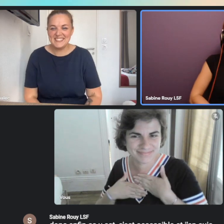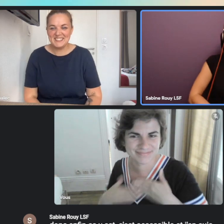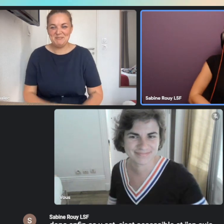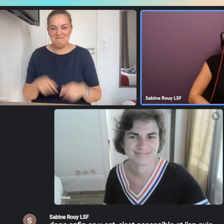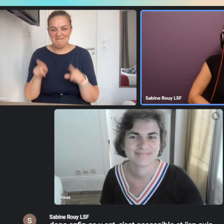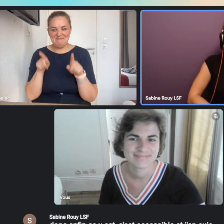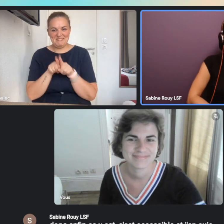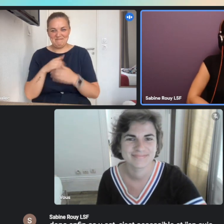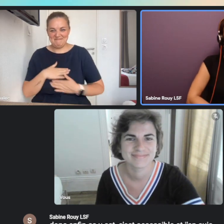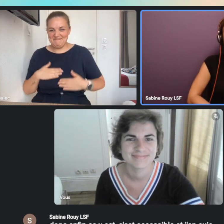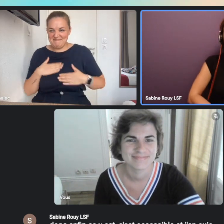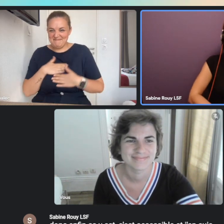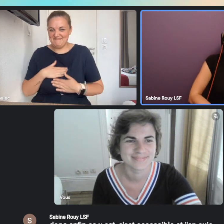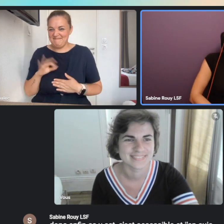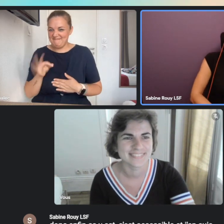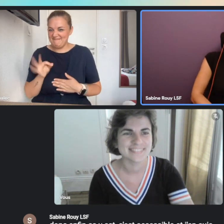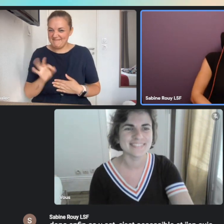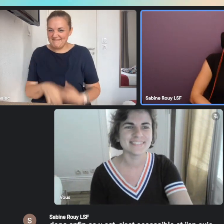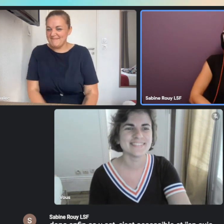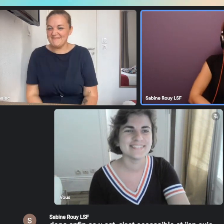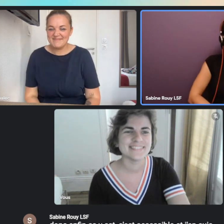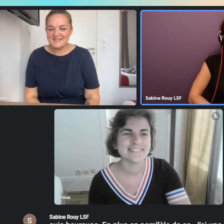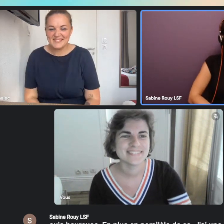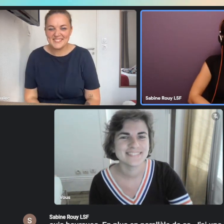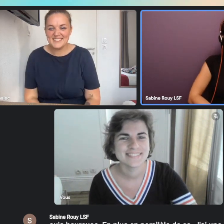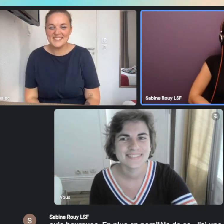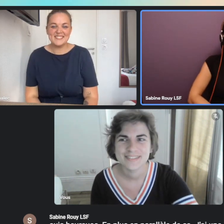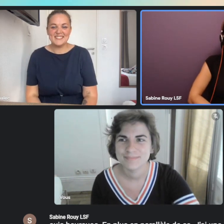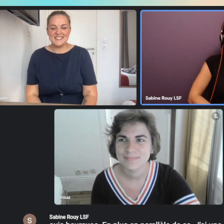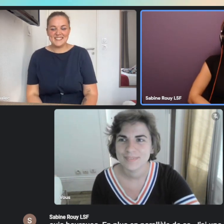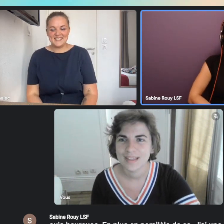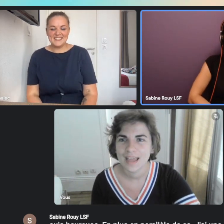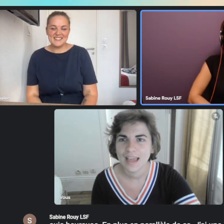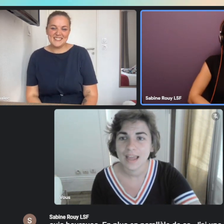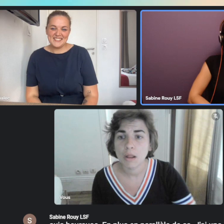c'est un réel plaisir. Ben, moi aussi, pour moi aussi.